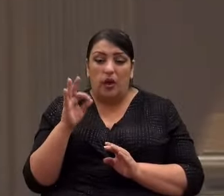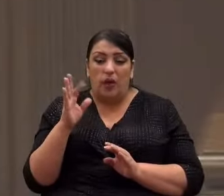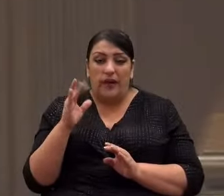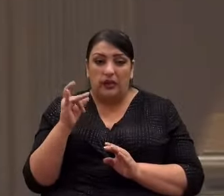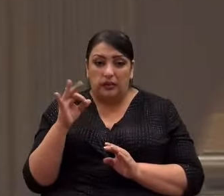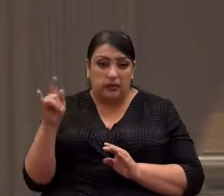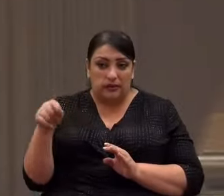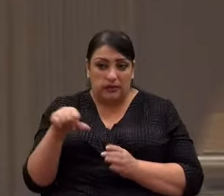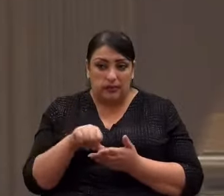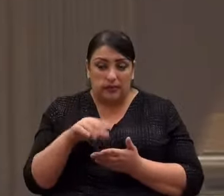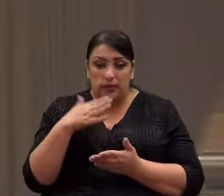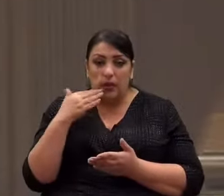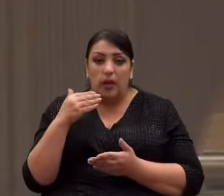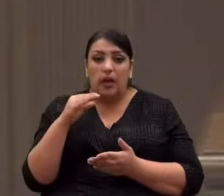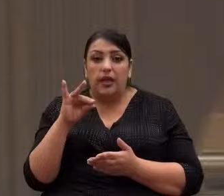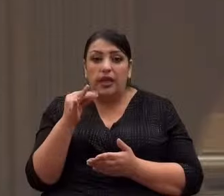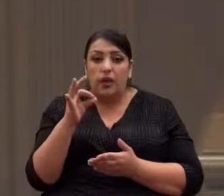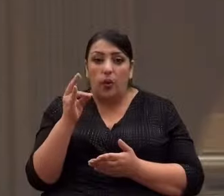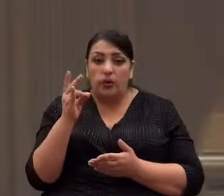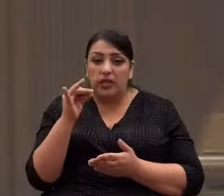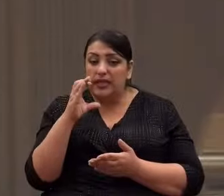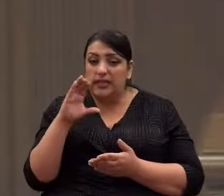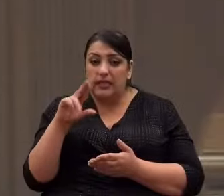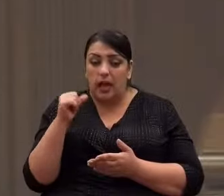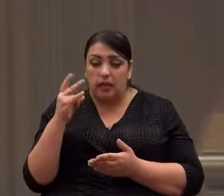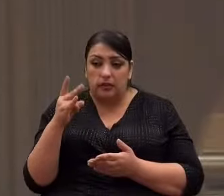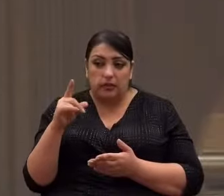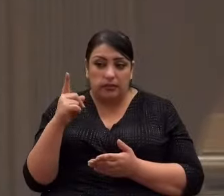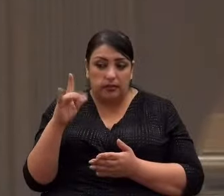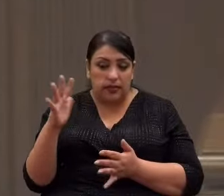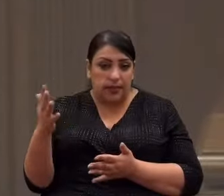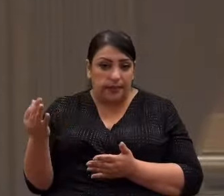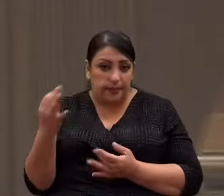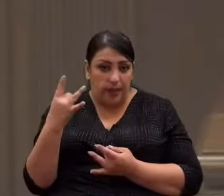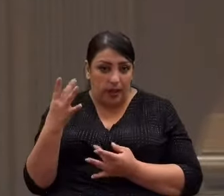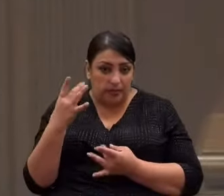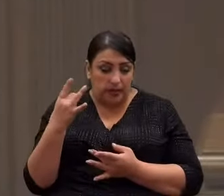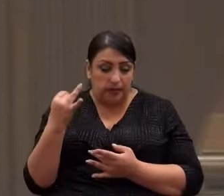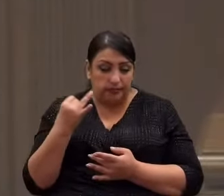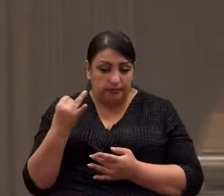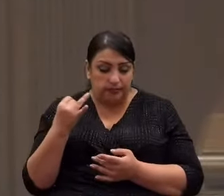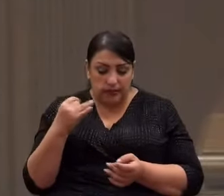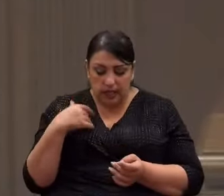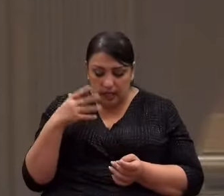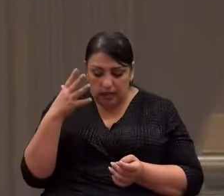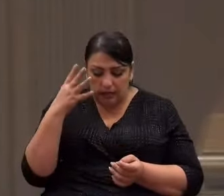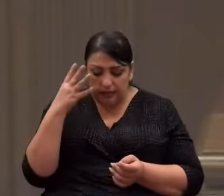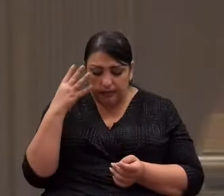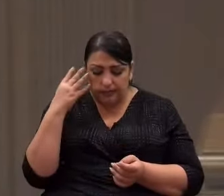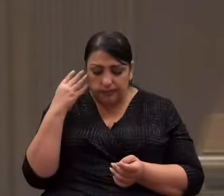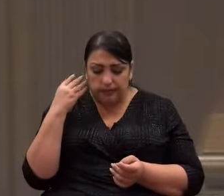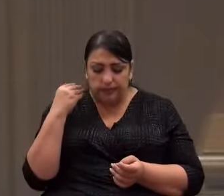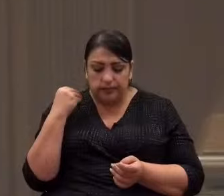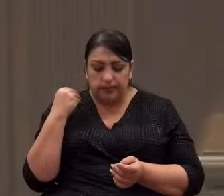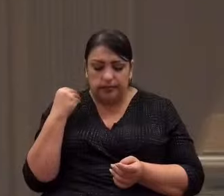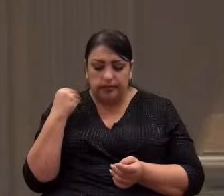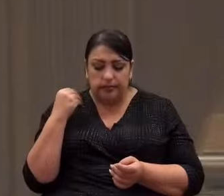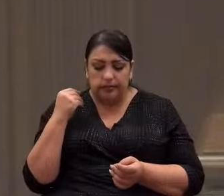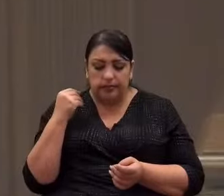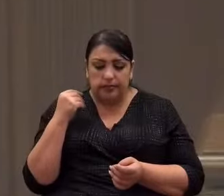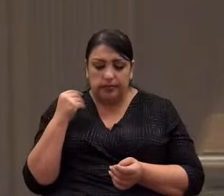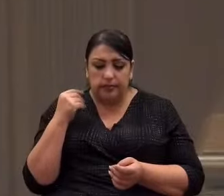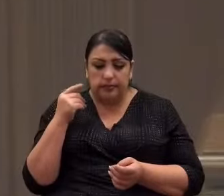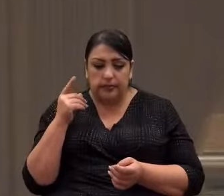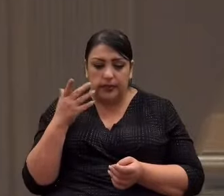պատմեց, պարոն Իոնիսյանը, որ չեմ հիշում ճիշտ ասած, բայց եթե